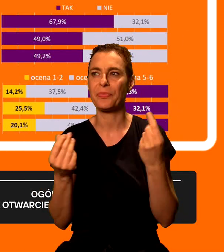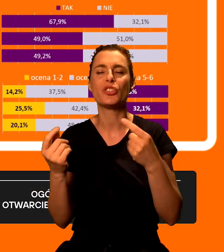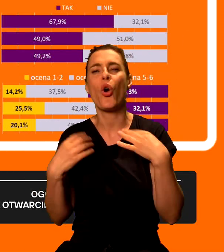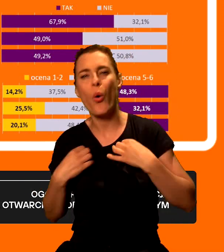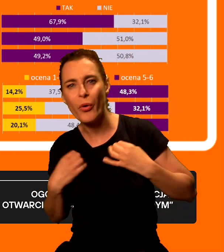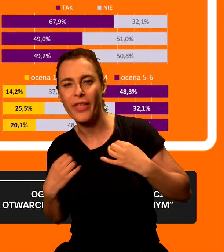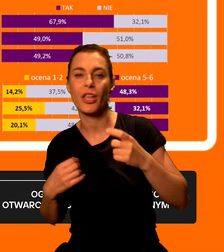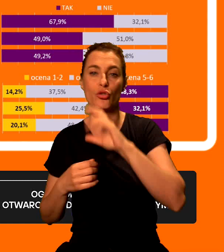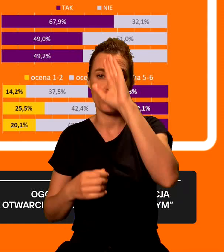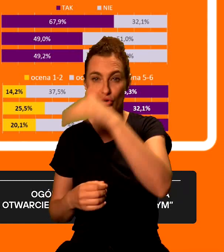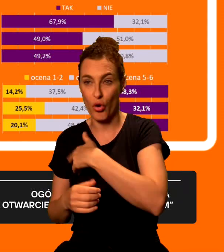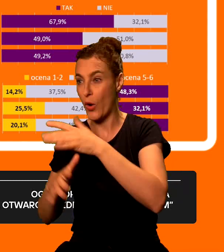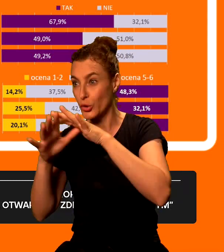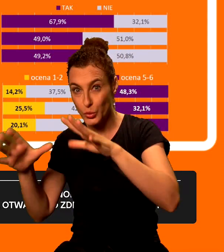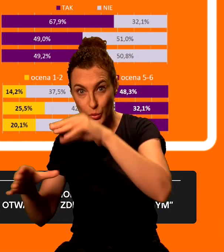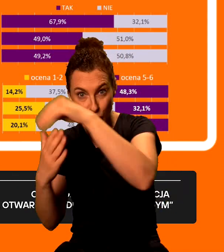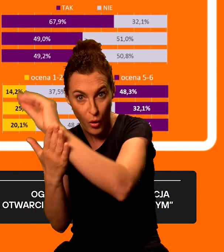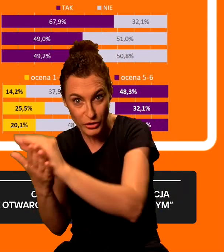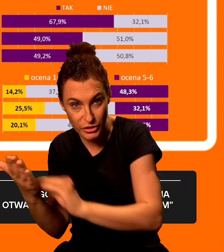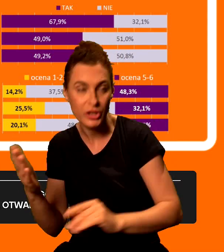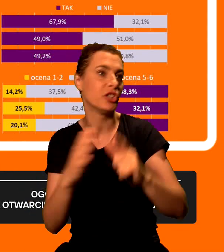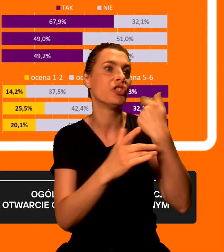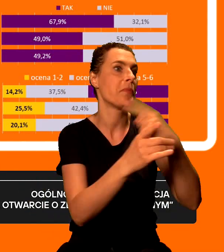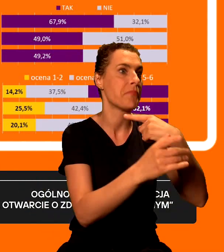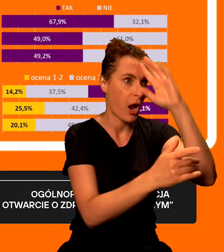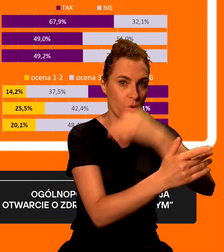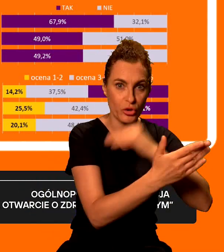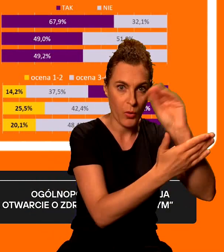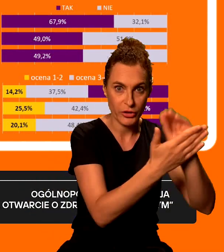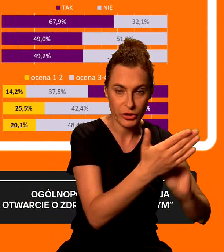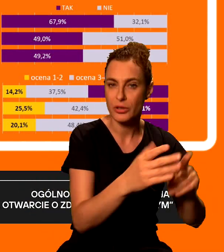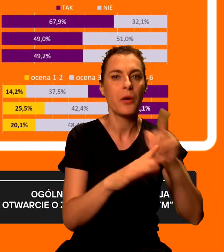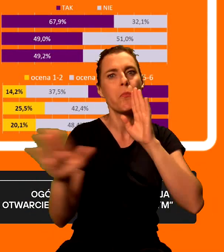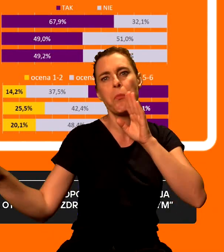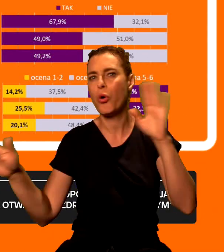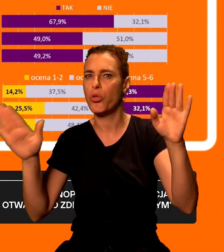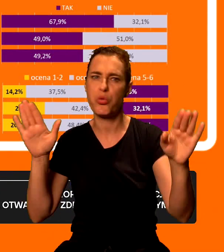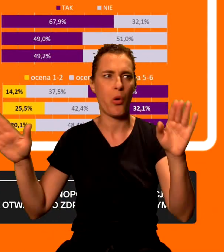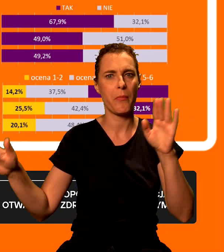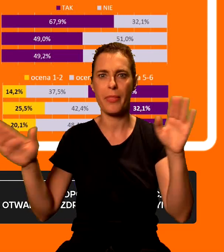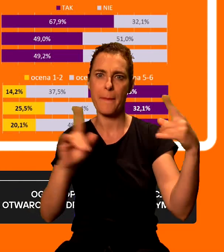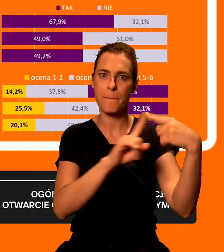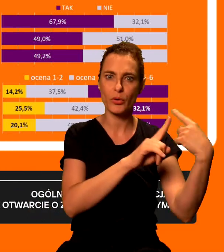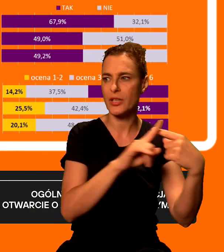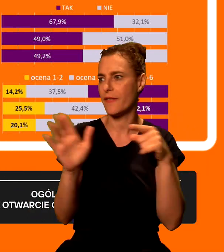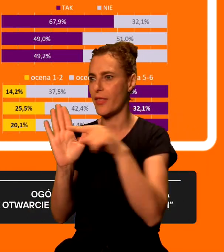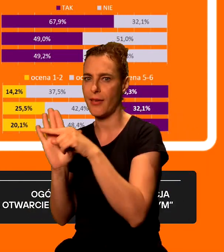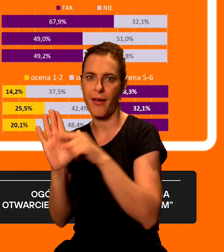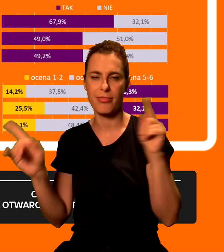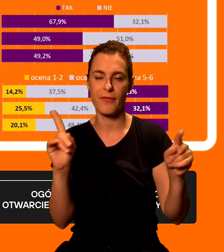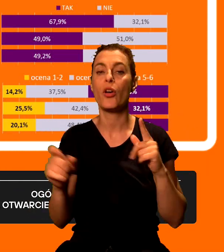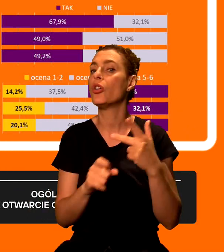czy ze szkoły bardzo dużo dzieci wypełniło ankiet uczniów, czy bardzo mało, to mieliśmy podobne rozkroje, jeśli chodzi o te pozytywne i negatywne opinie.